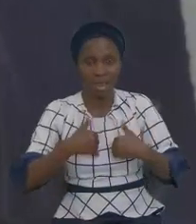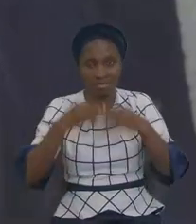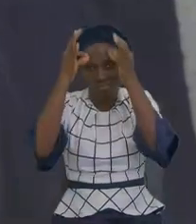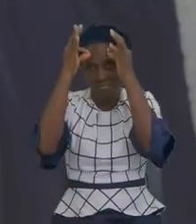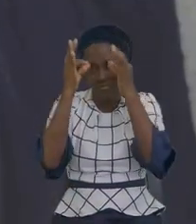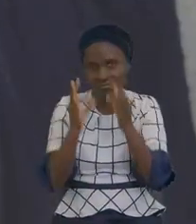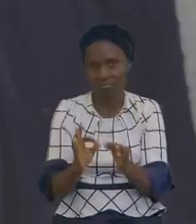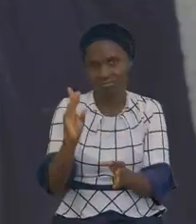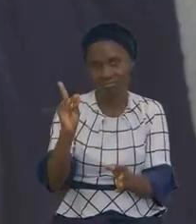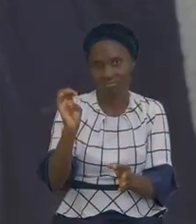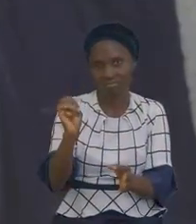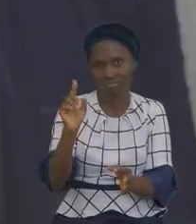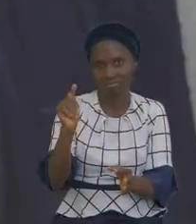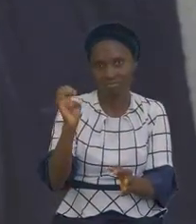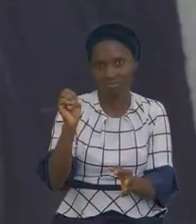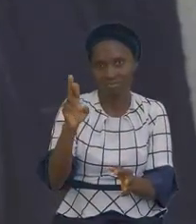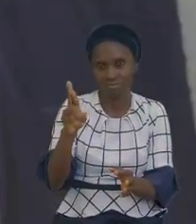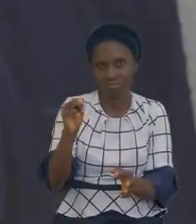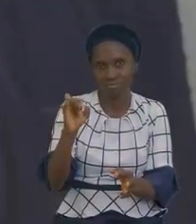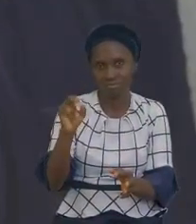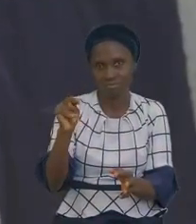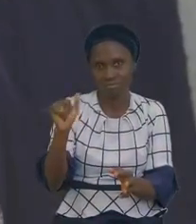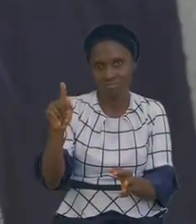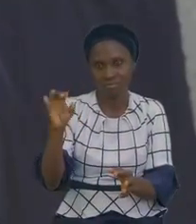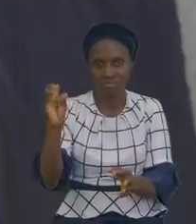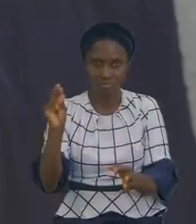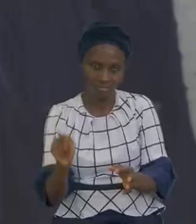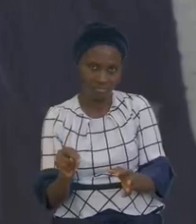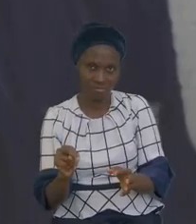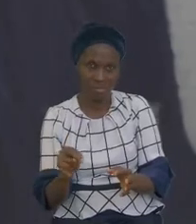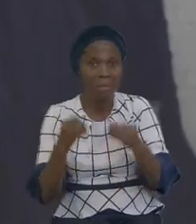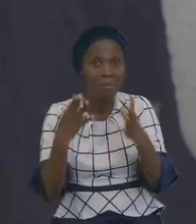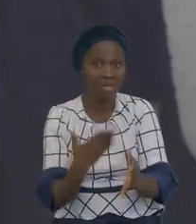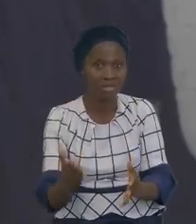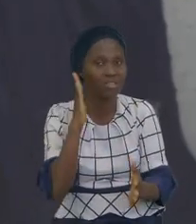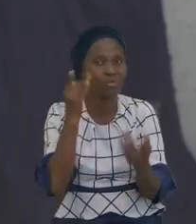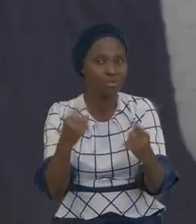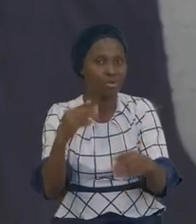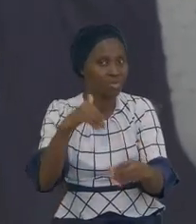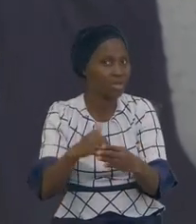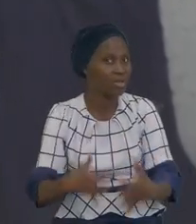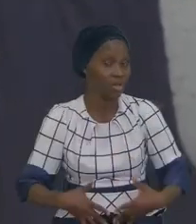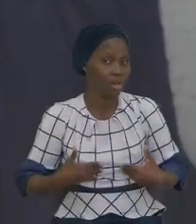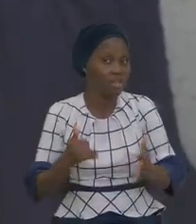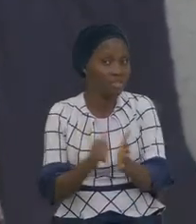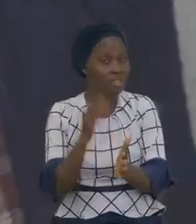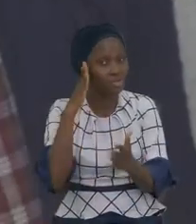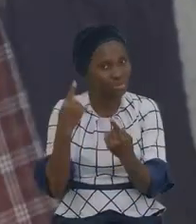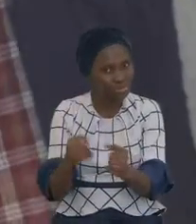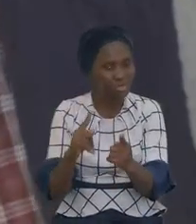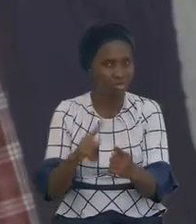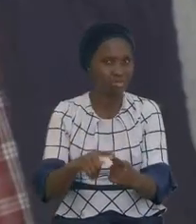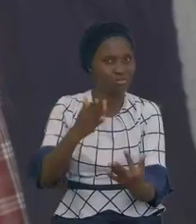Beaucoup de choses viendront dans la vie qui vont essayer de me renvoyer d'où je viens